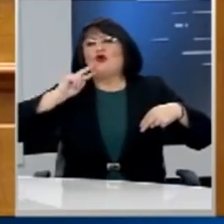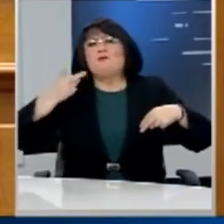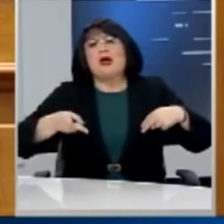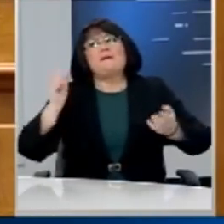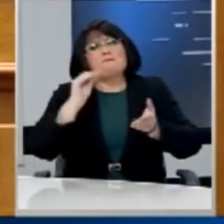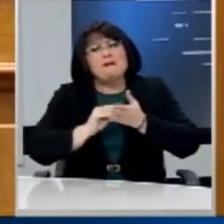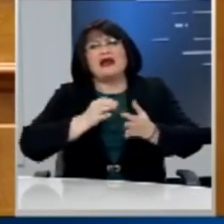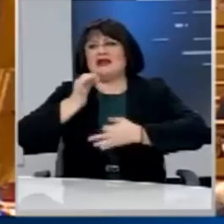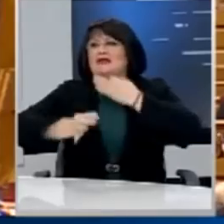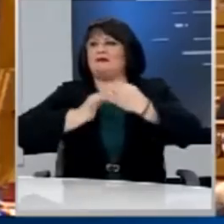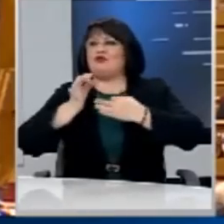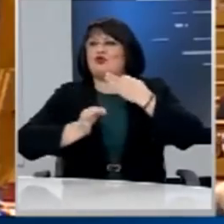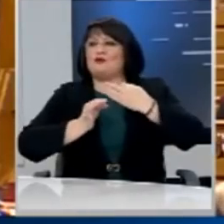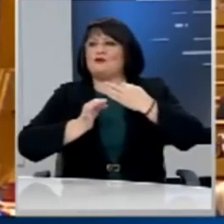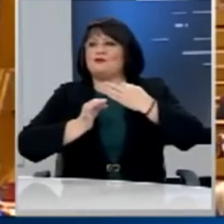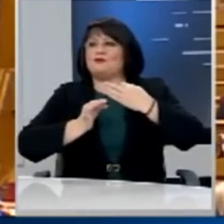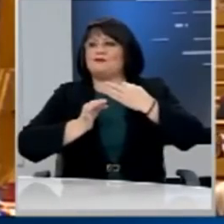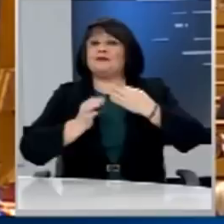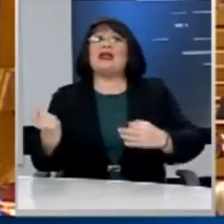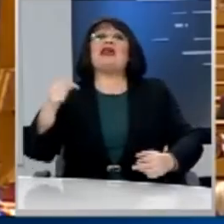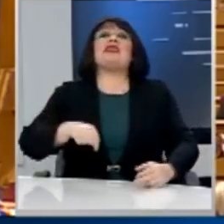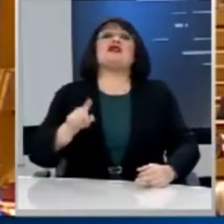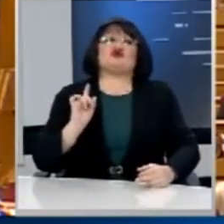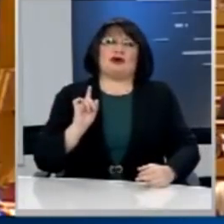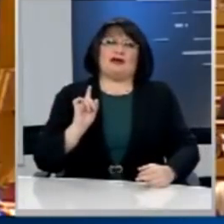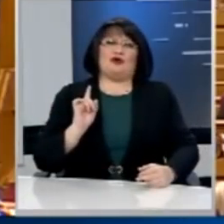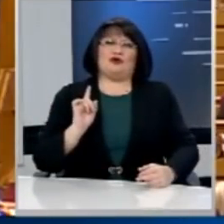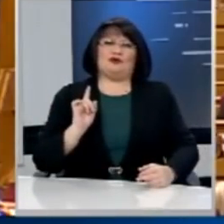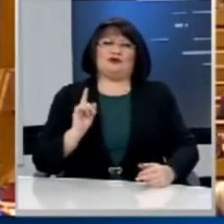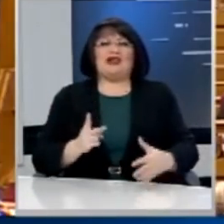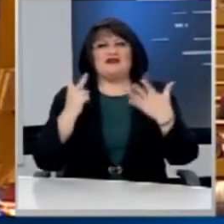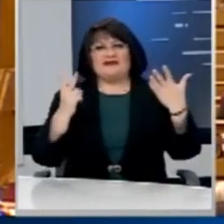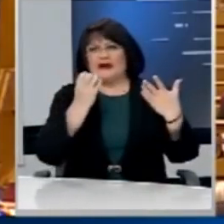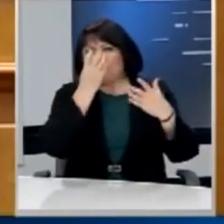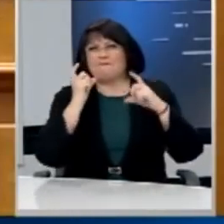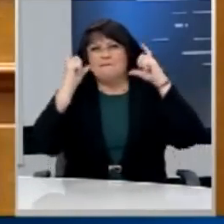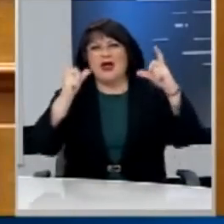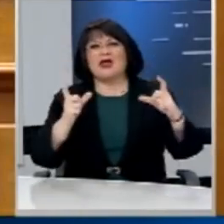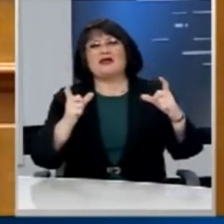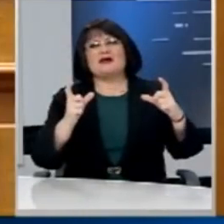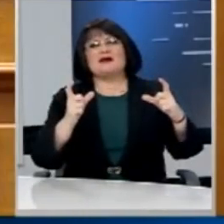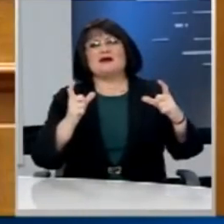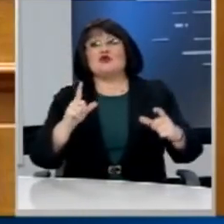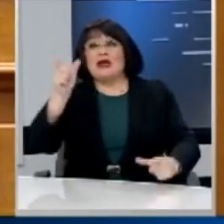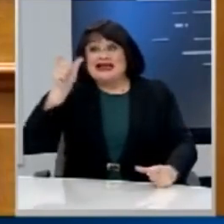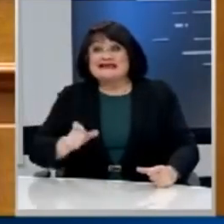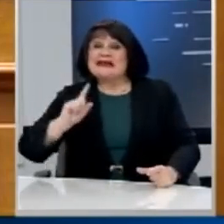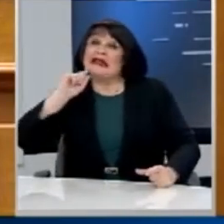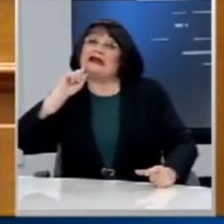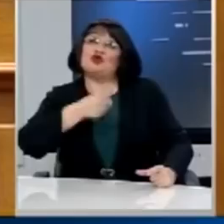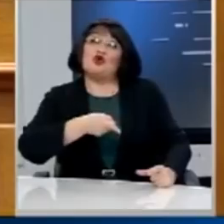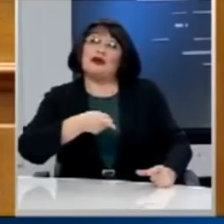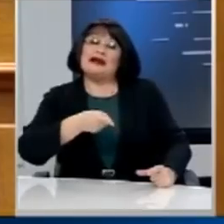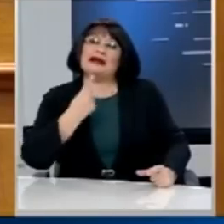τα επαναλάβω γιατί δεν ήσασταν στην αίθουσα. Στις 7 Μαΐου δώσατε μία εντολή